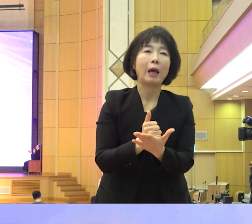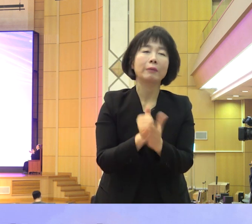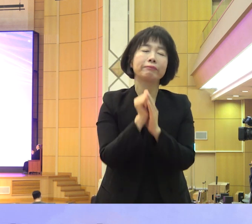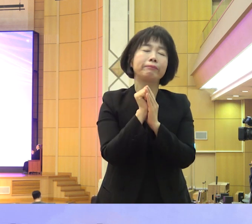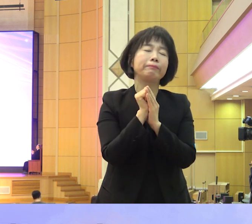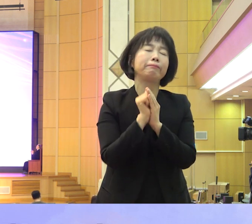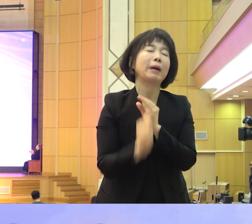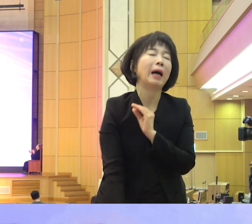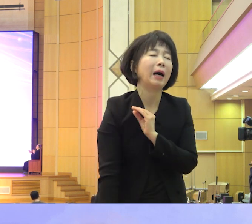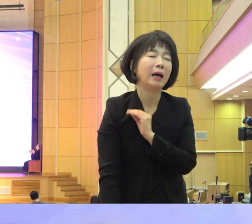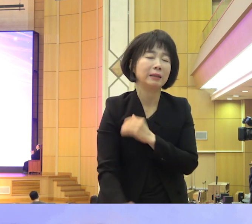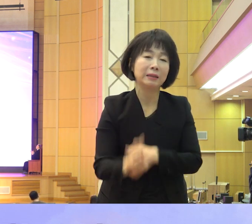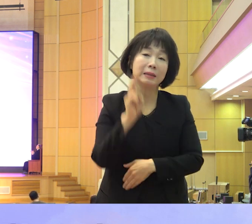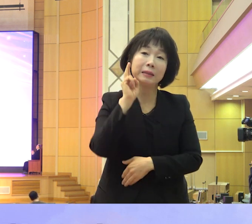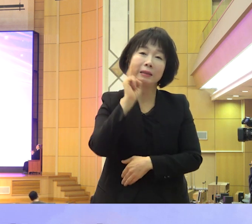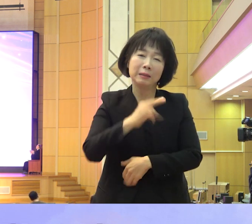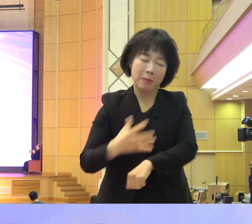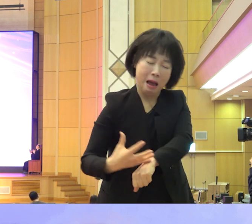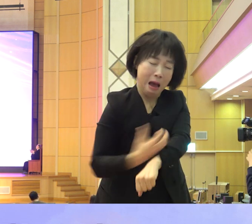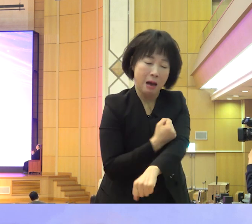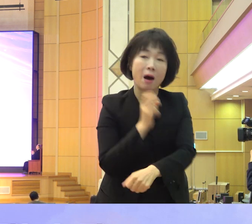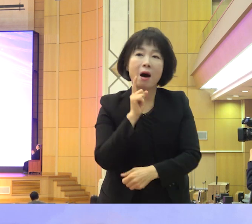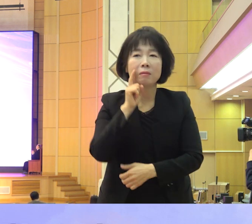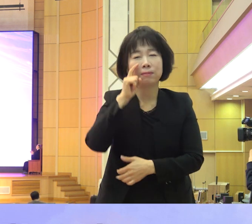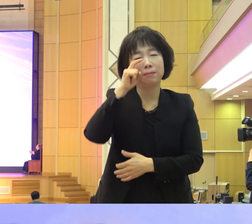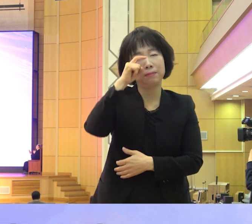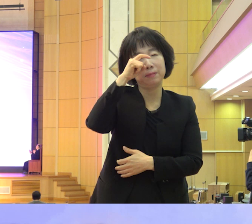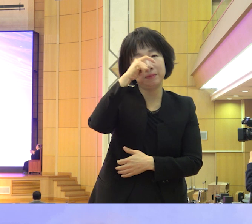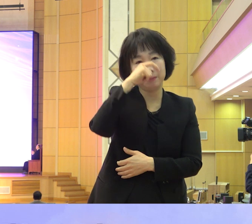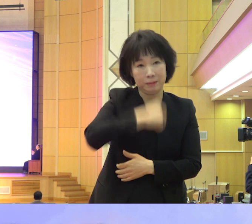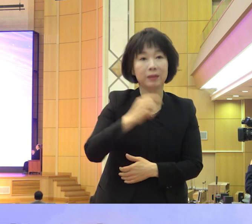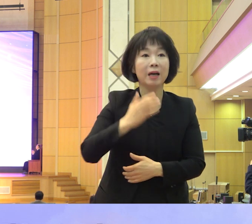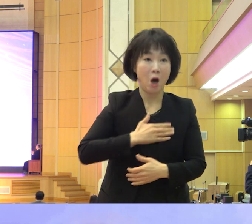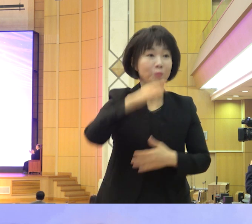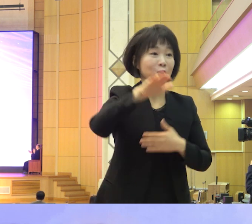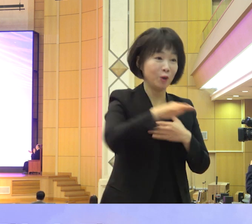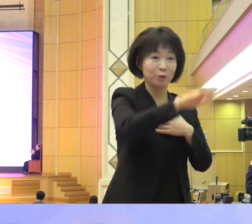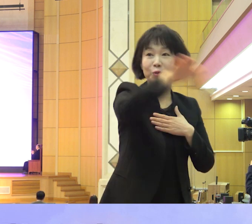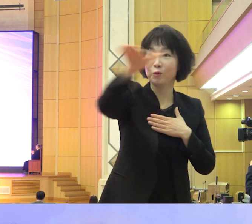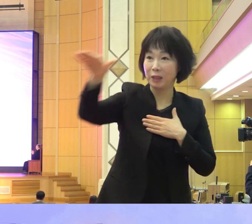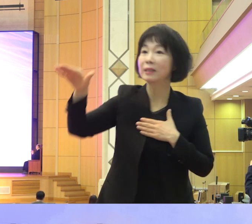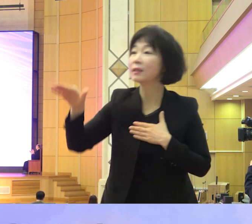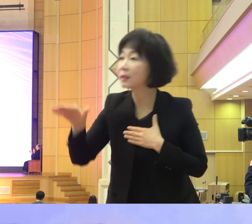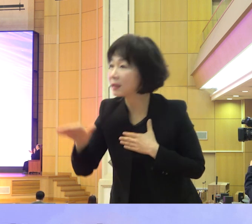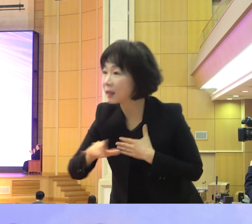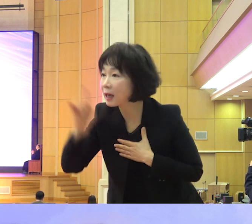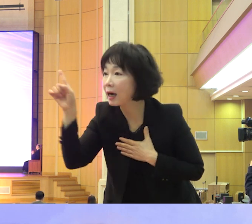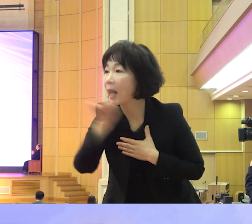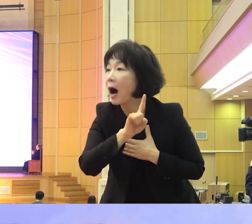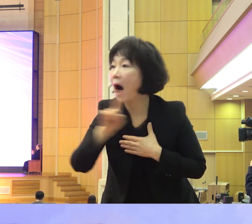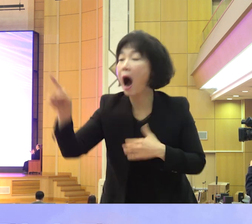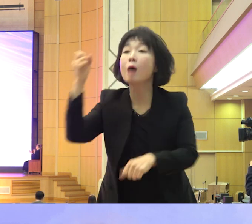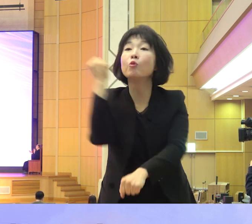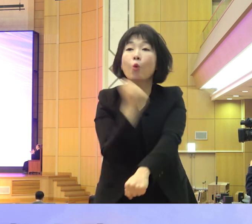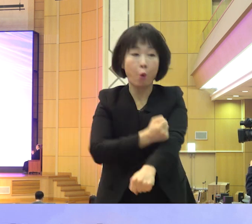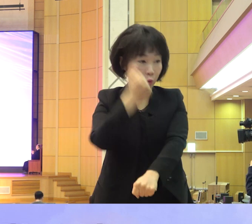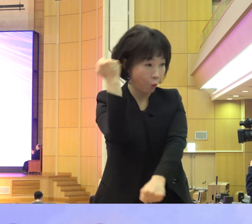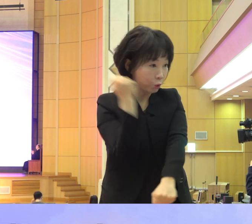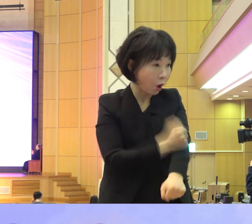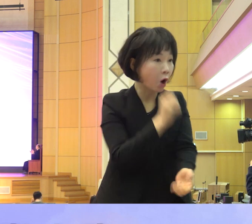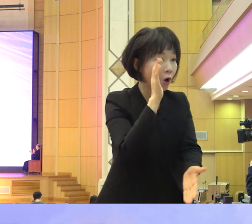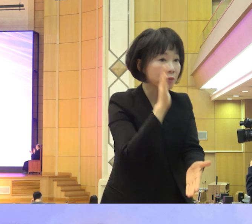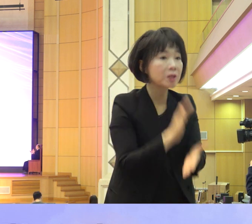모든 죄 가운데 빠져 더럽기가 한량 없던 우리들